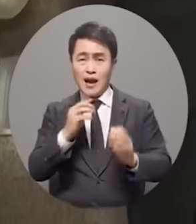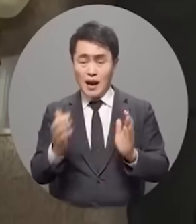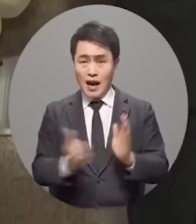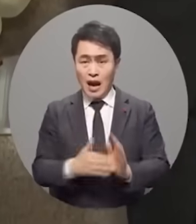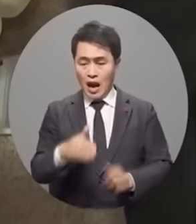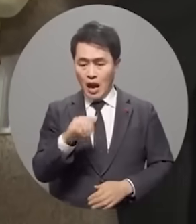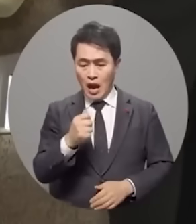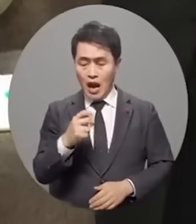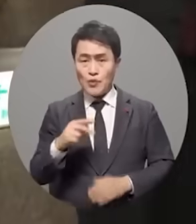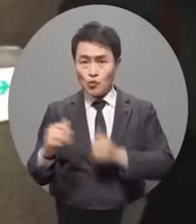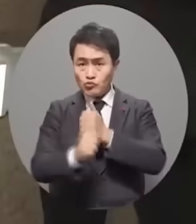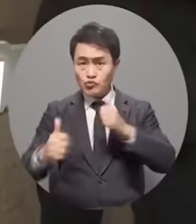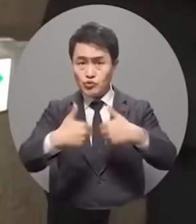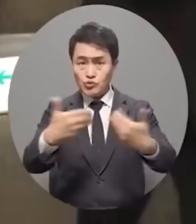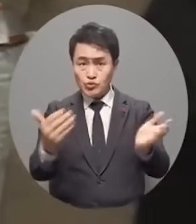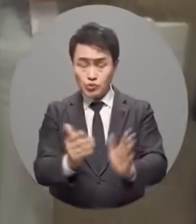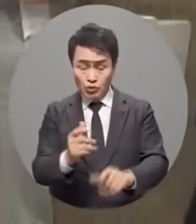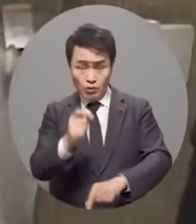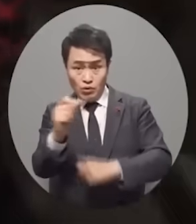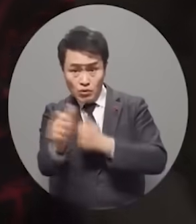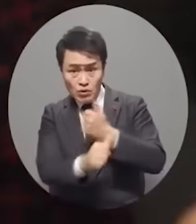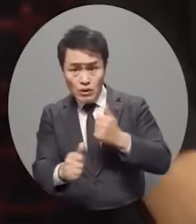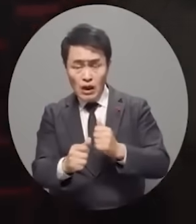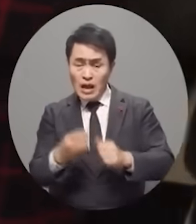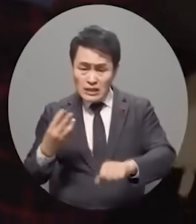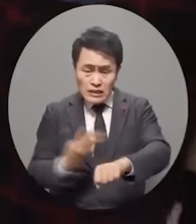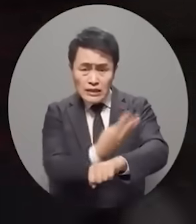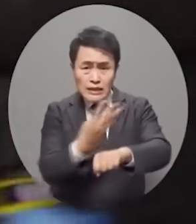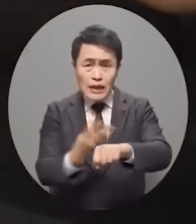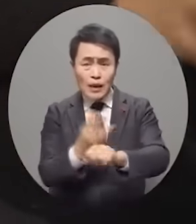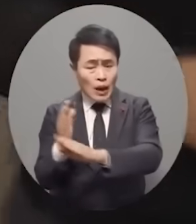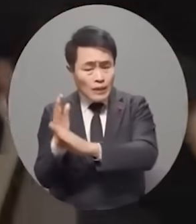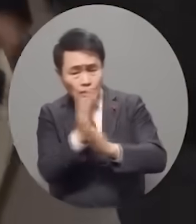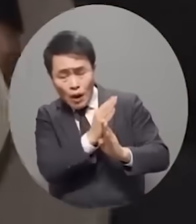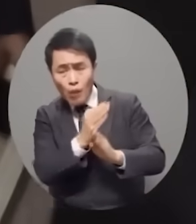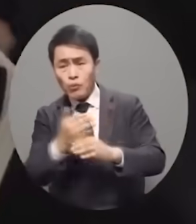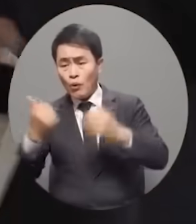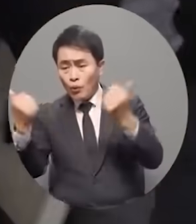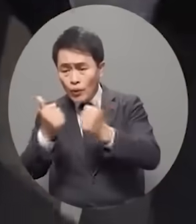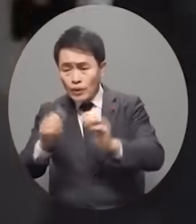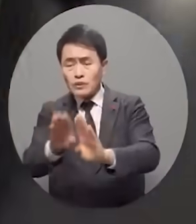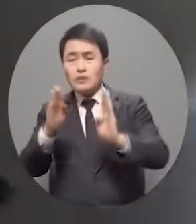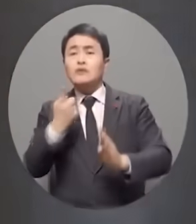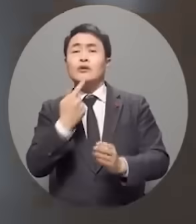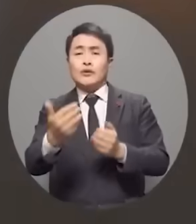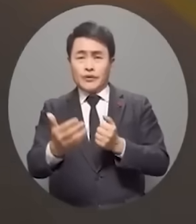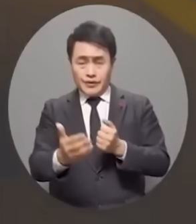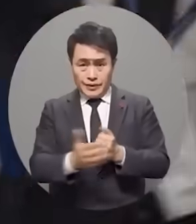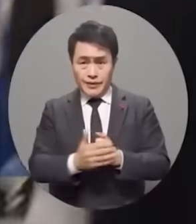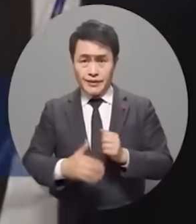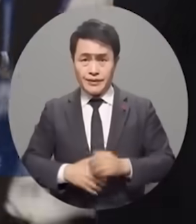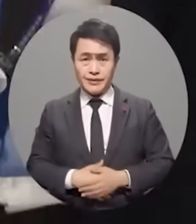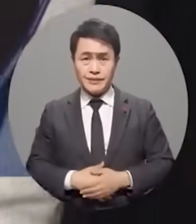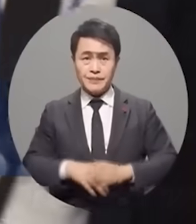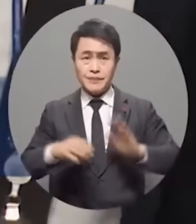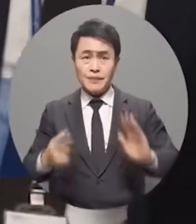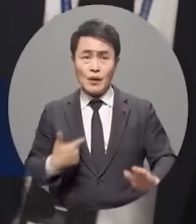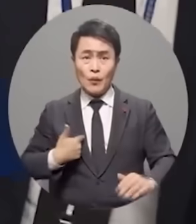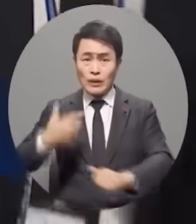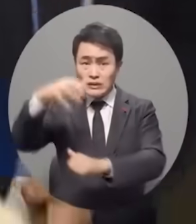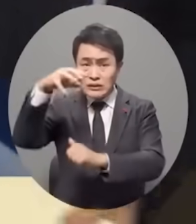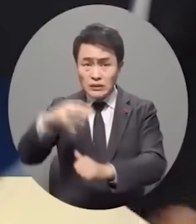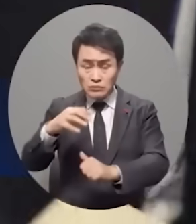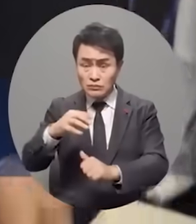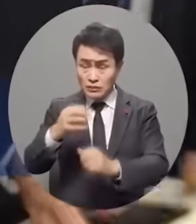한동훈 위원장을 비롯한 당직자들과 3시간 동안 따로 비공개 회의를 열기도 했습니다. 식민지 근대화론에